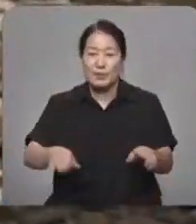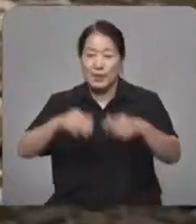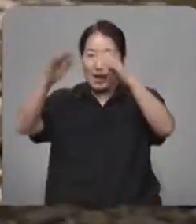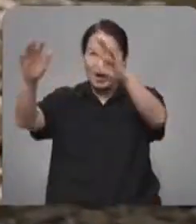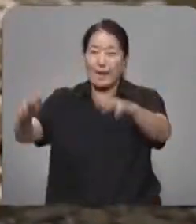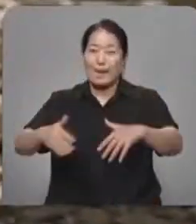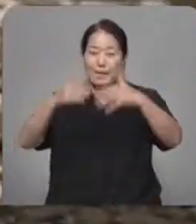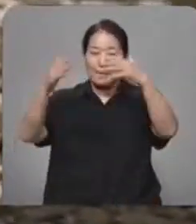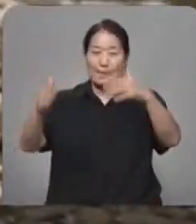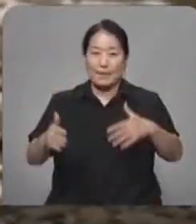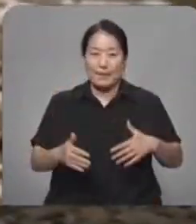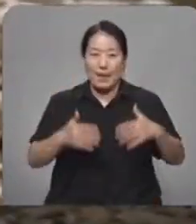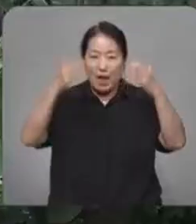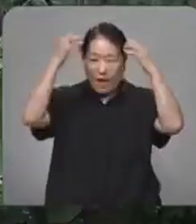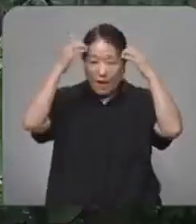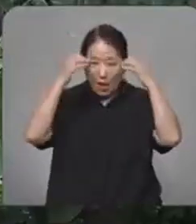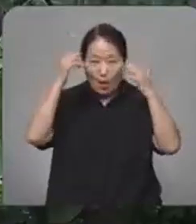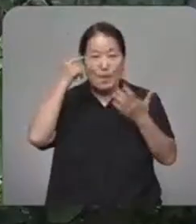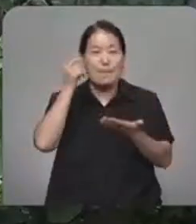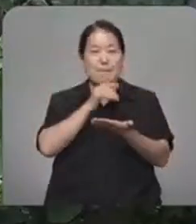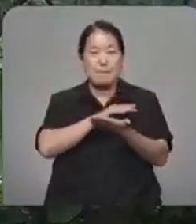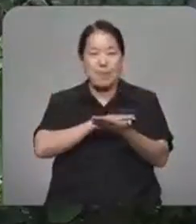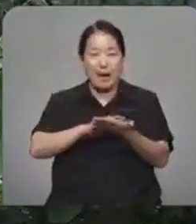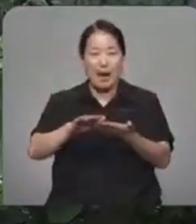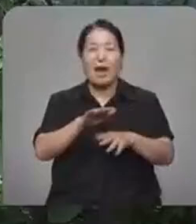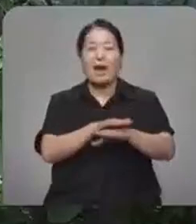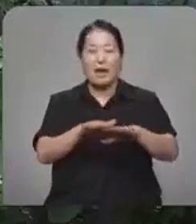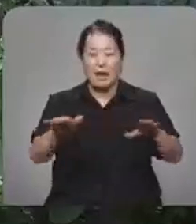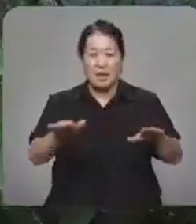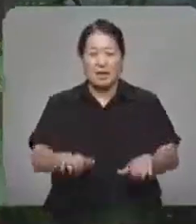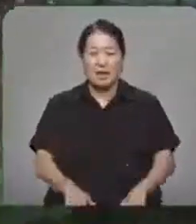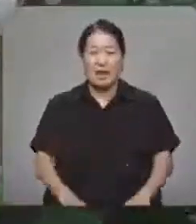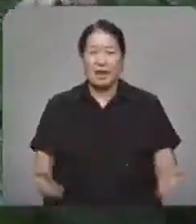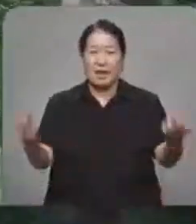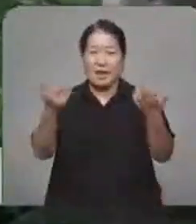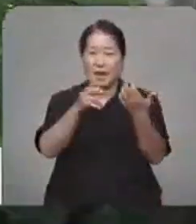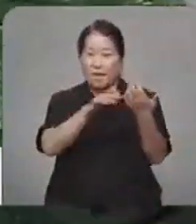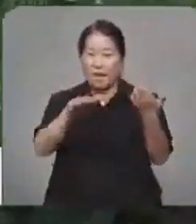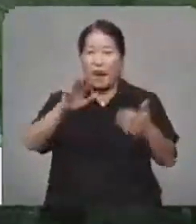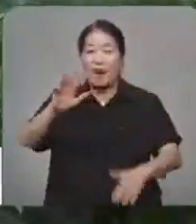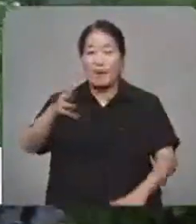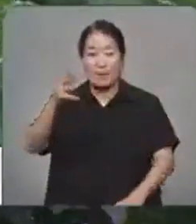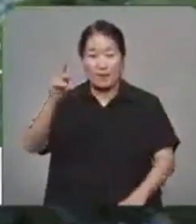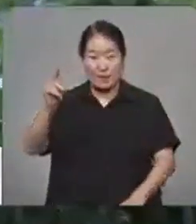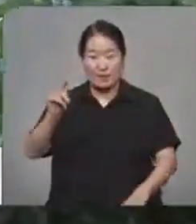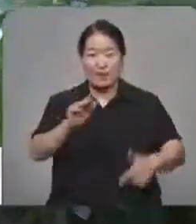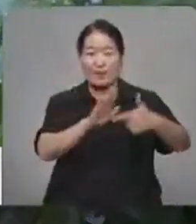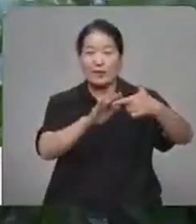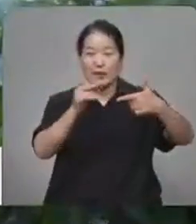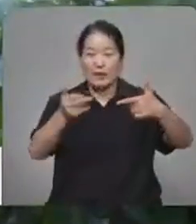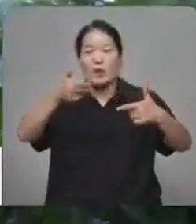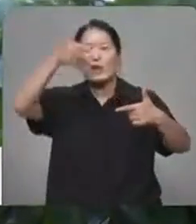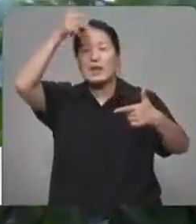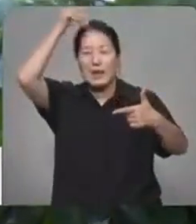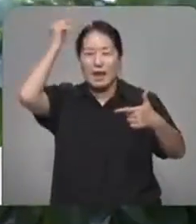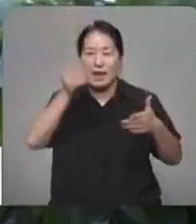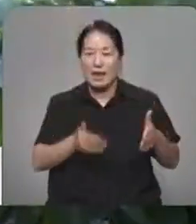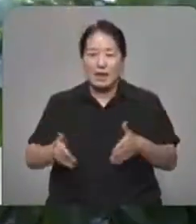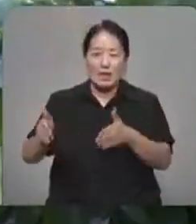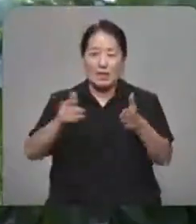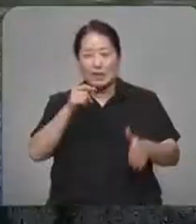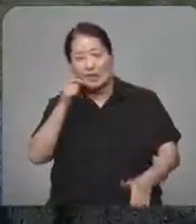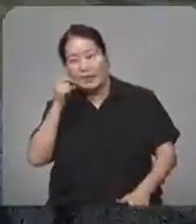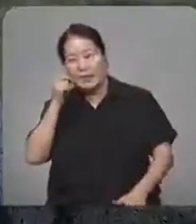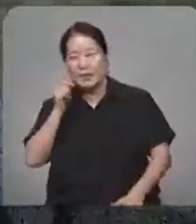불어와 더위를 피할 수 있습니다. 해발 800m 지점을 넘나드는 대관령 옛길도 인기입니다.